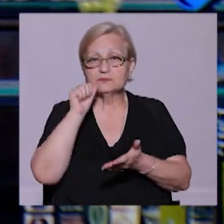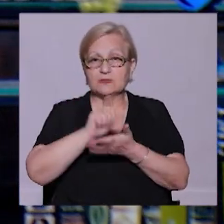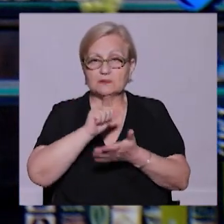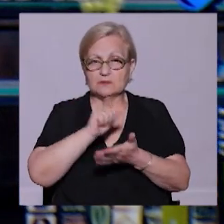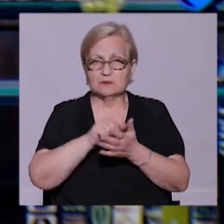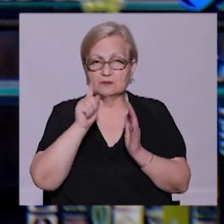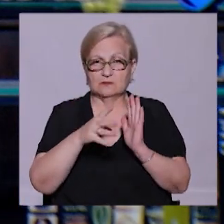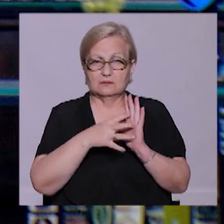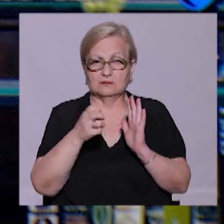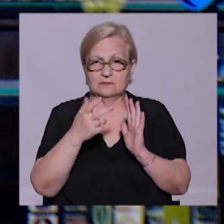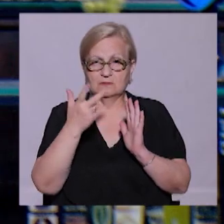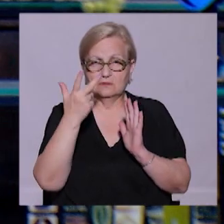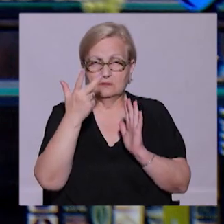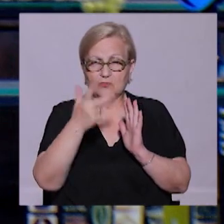დაიბეჭდა